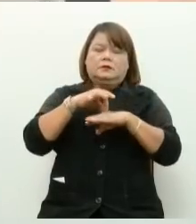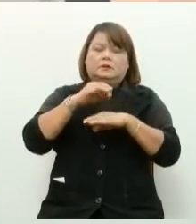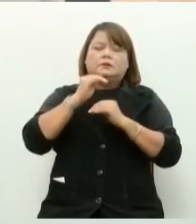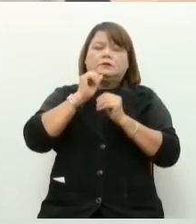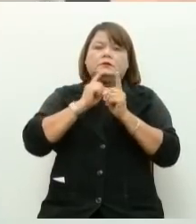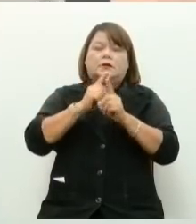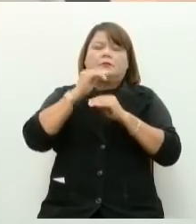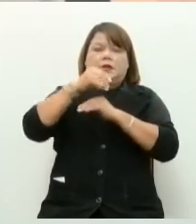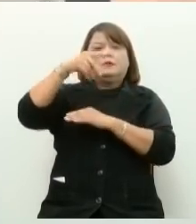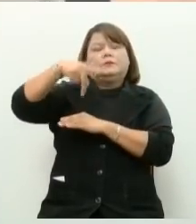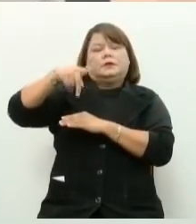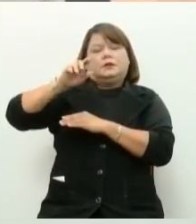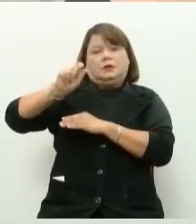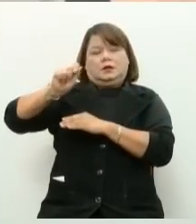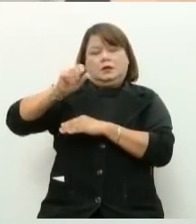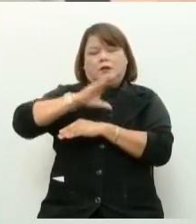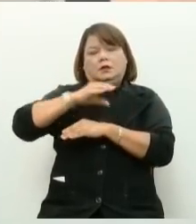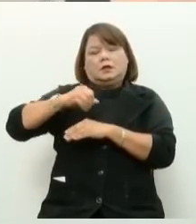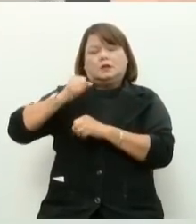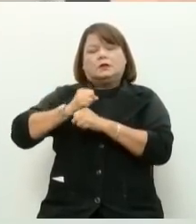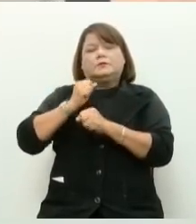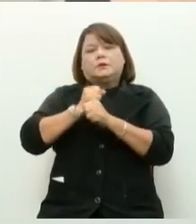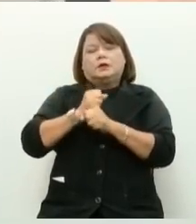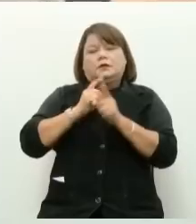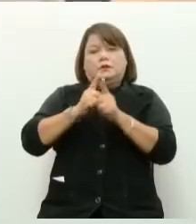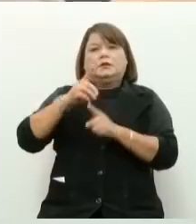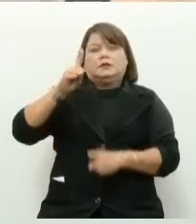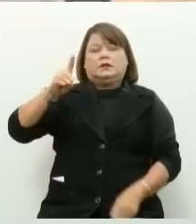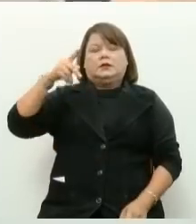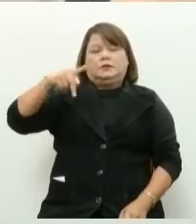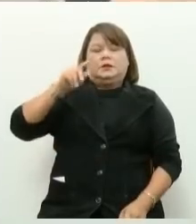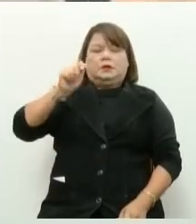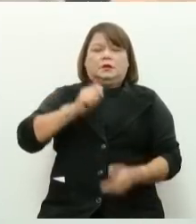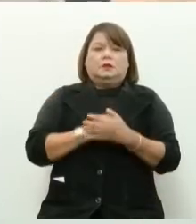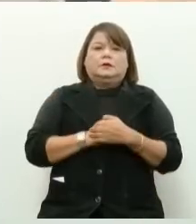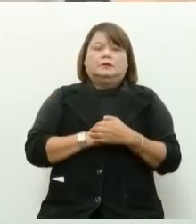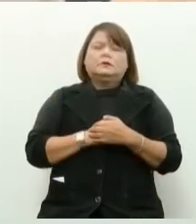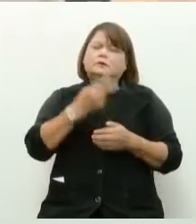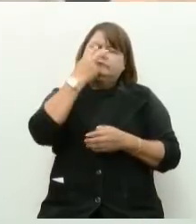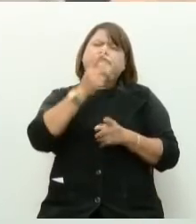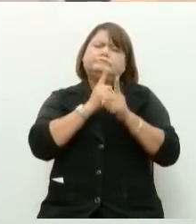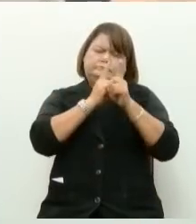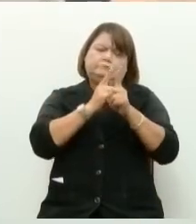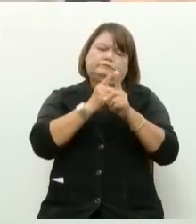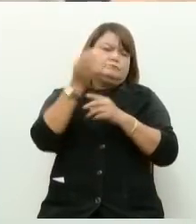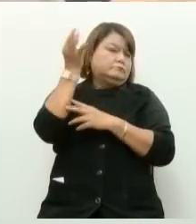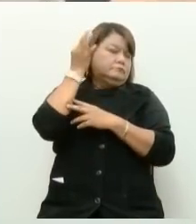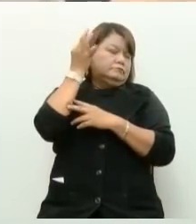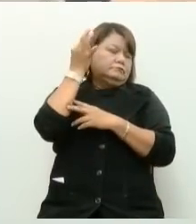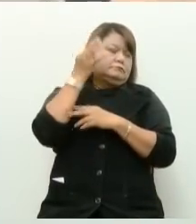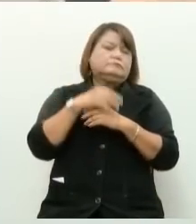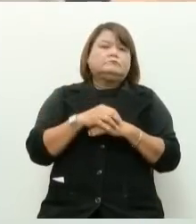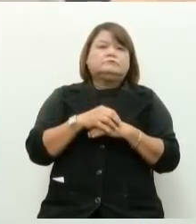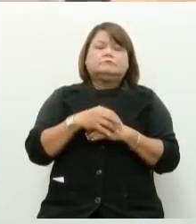ณฑ์ PA และการดำเนินการในระบบ DPA ค่ะซึ่งถ้าทุกท่านติดตามรับฟังรายการกคศฟอรัม